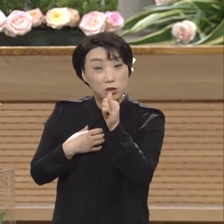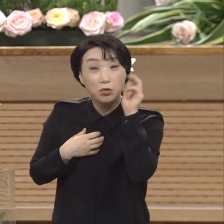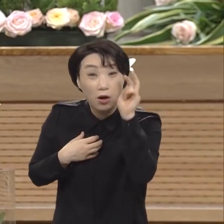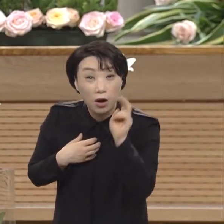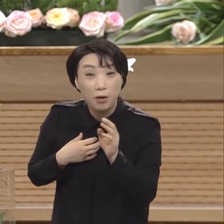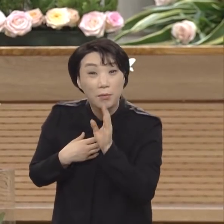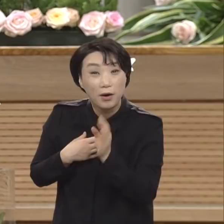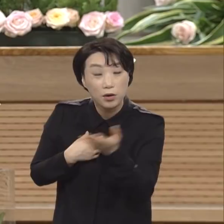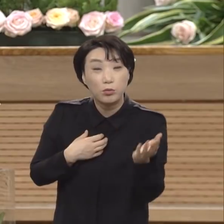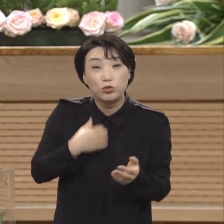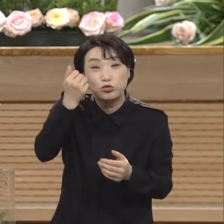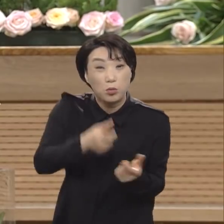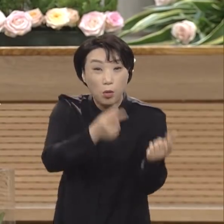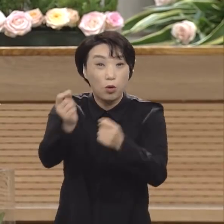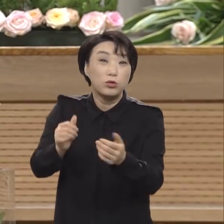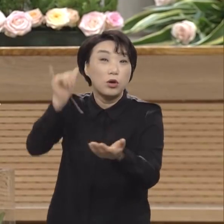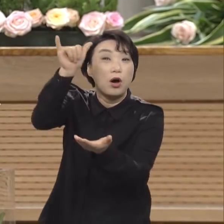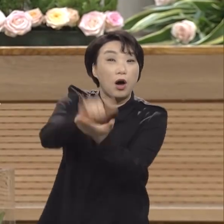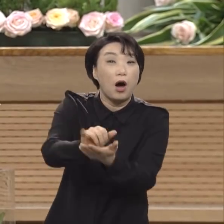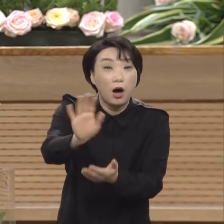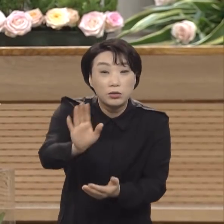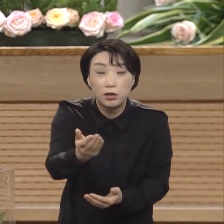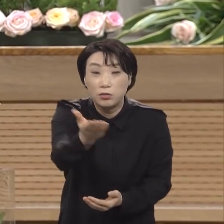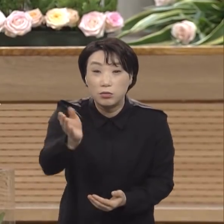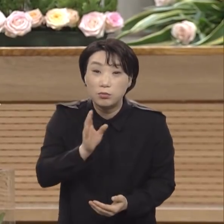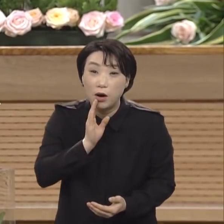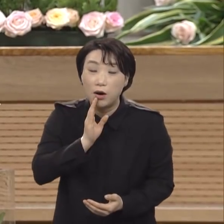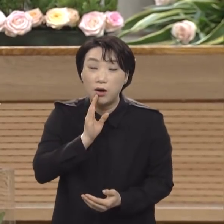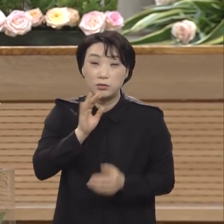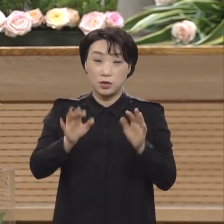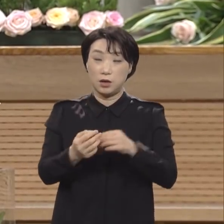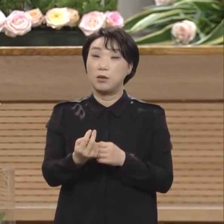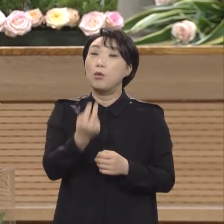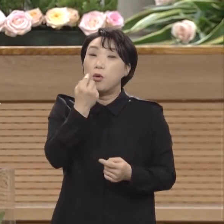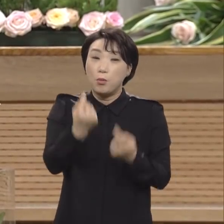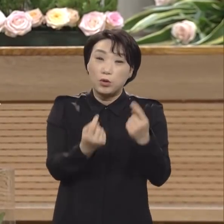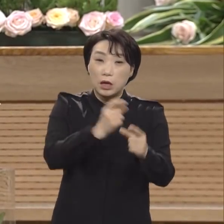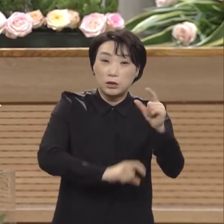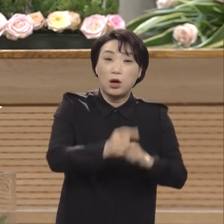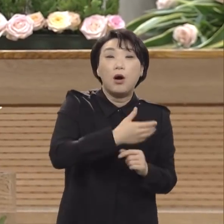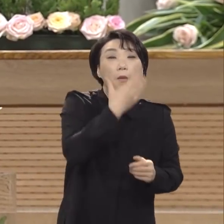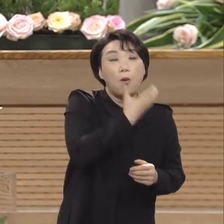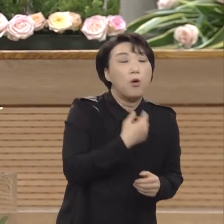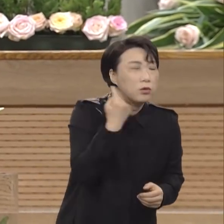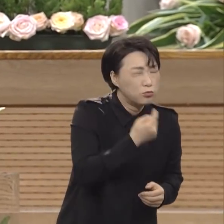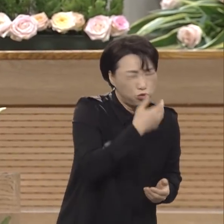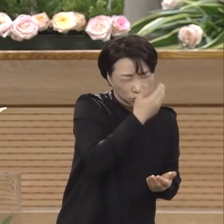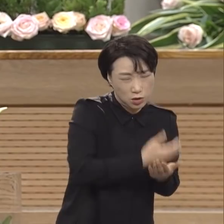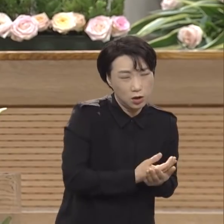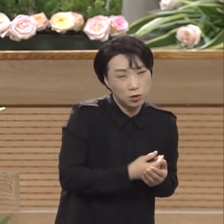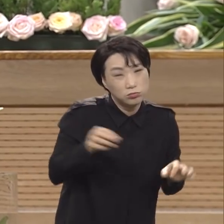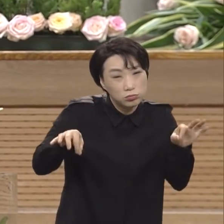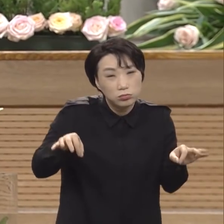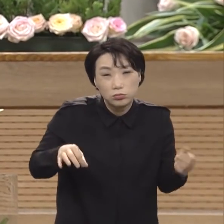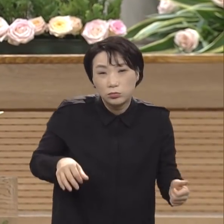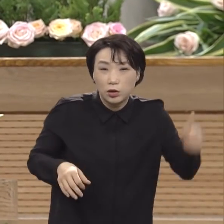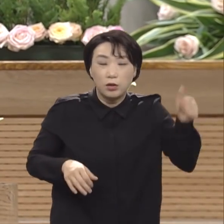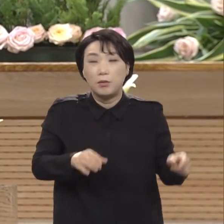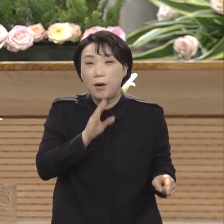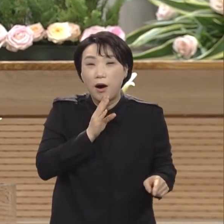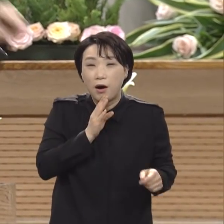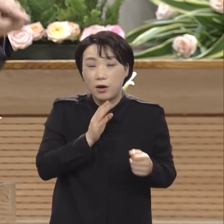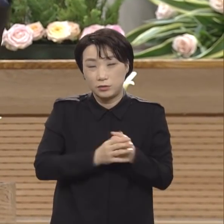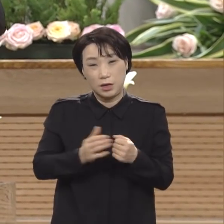아무나 가는 게 아니잖아요 이게. 그럼 목숨보다 복음이 크다고 믿고